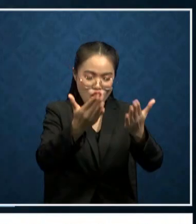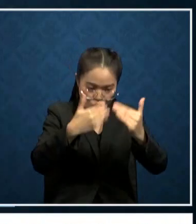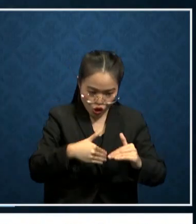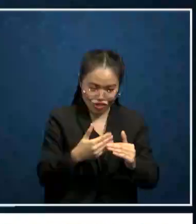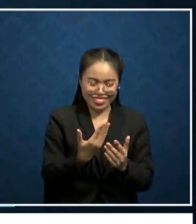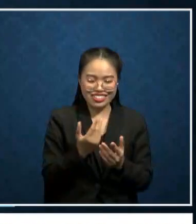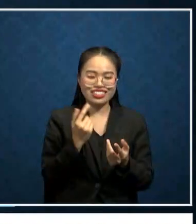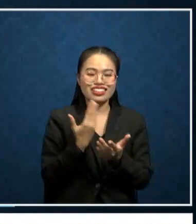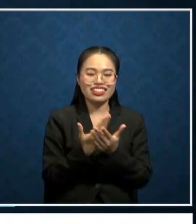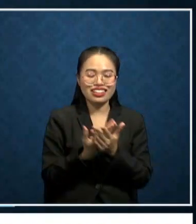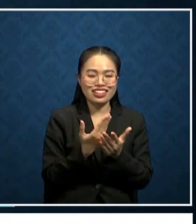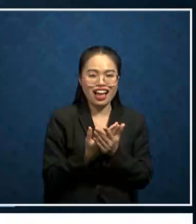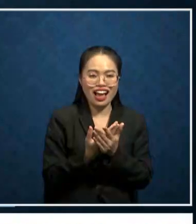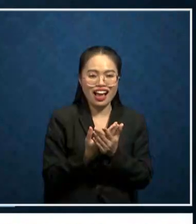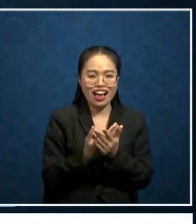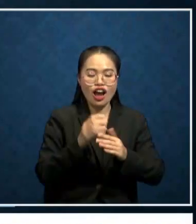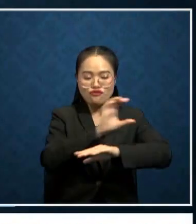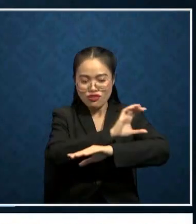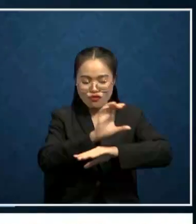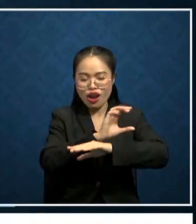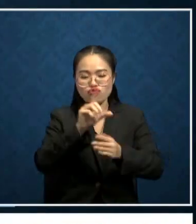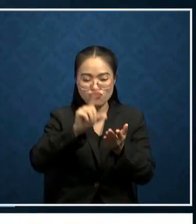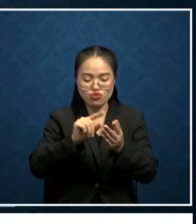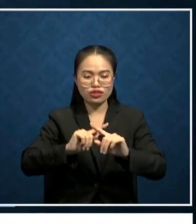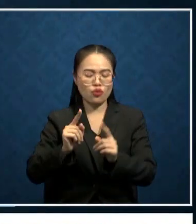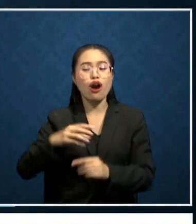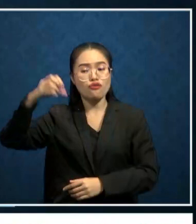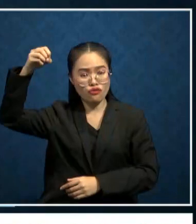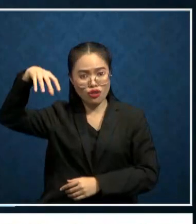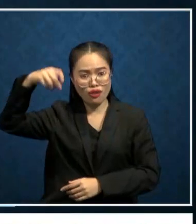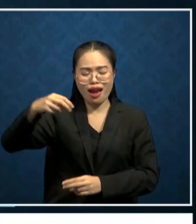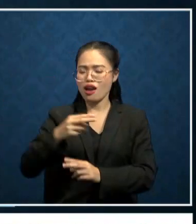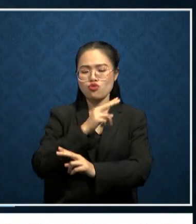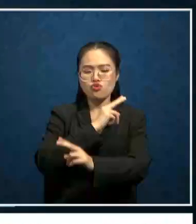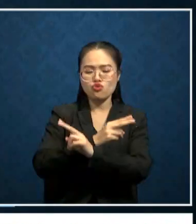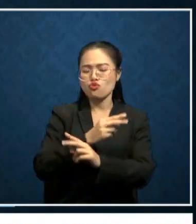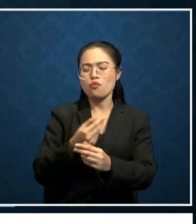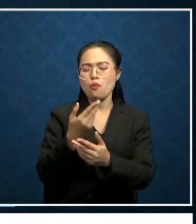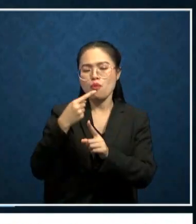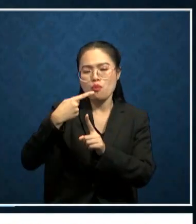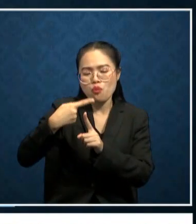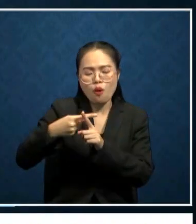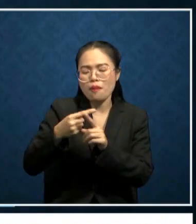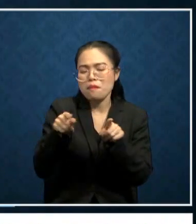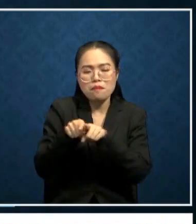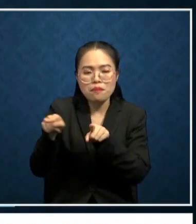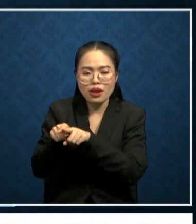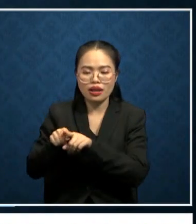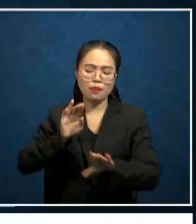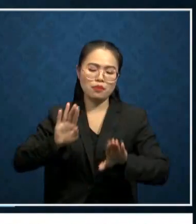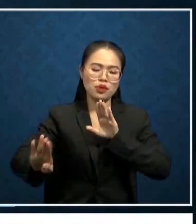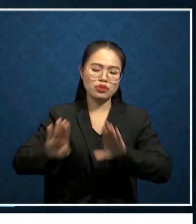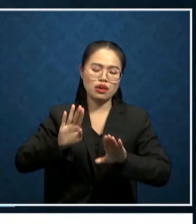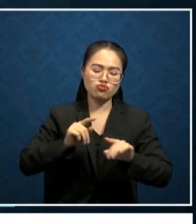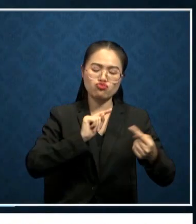แต่ของเรื่องไฟฟ้านั้นคิดทุกหยดทุกเม็ดนะครับมันก็เลยเป็นเรื่องที่ทำให้เกิดการเปรียบเทียบระหว่างภาคประชาชนกับภาครัฐ